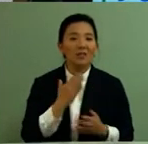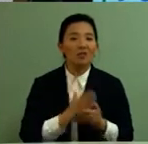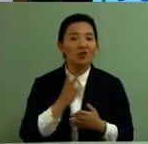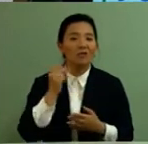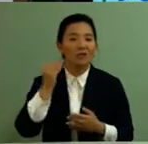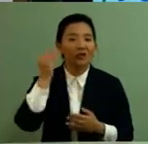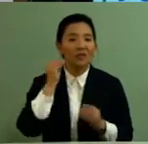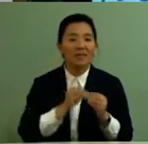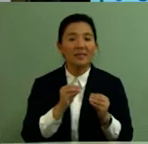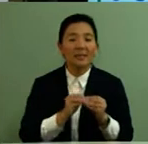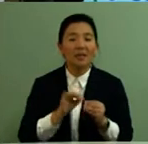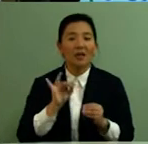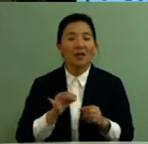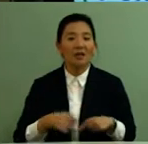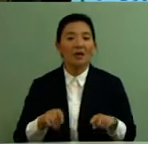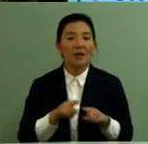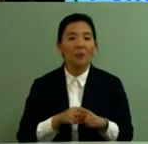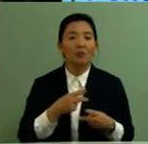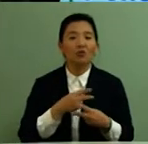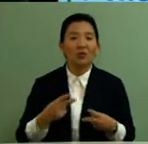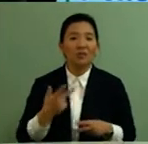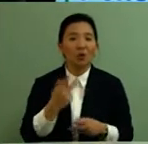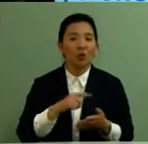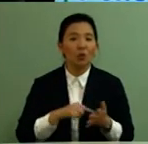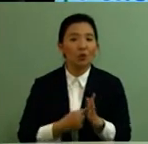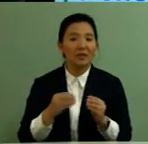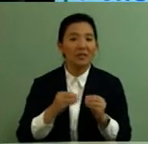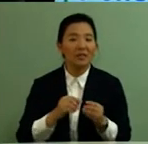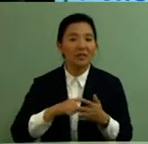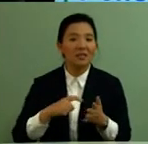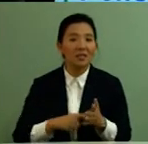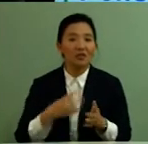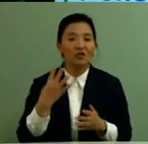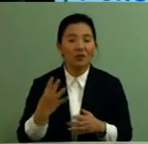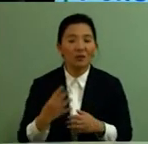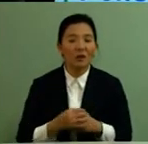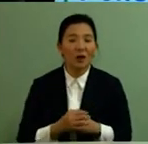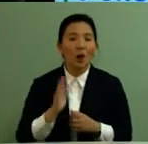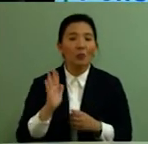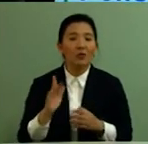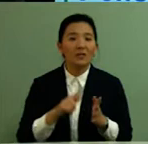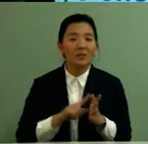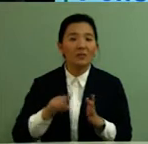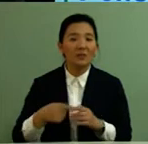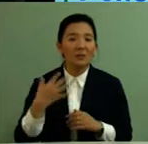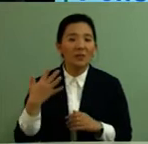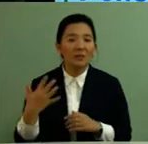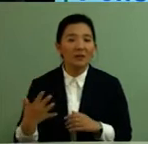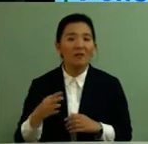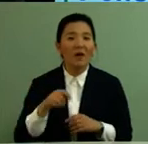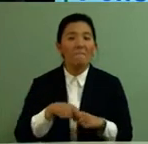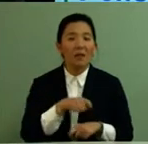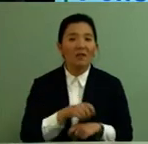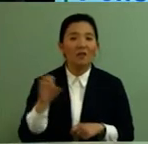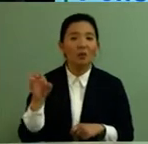числовое значение 10. И тогда получается 3 умножить на 10 разделить на 4 будет 7,5